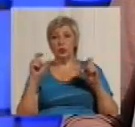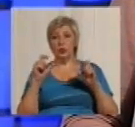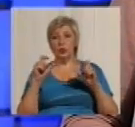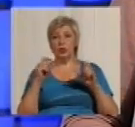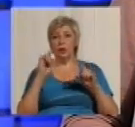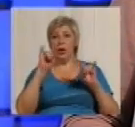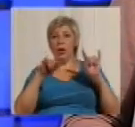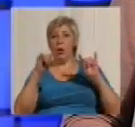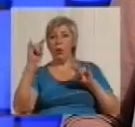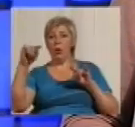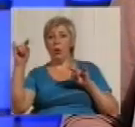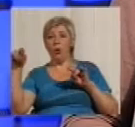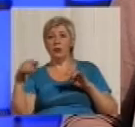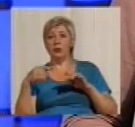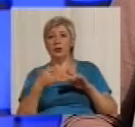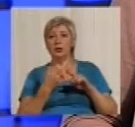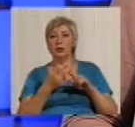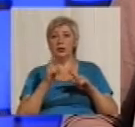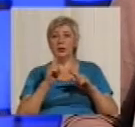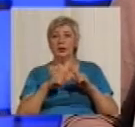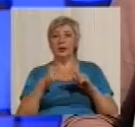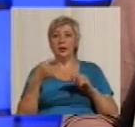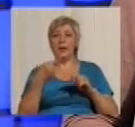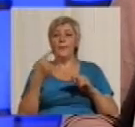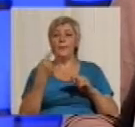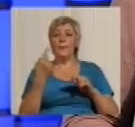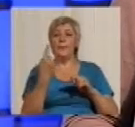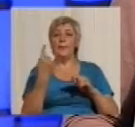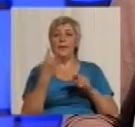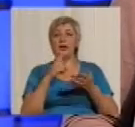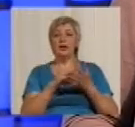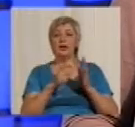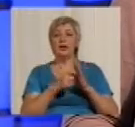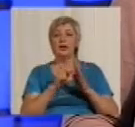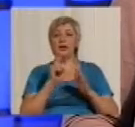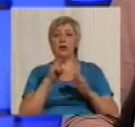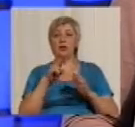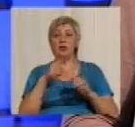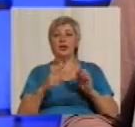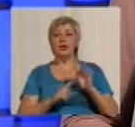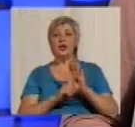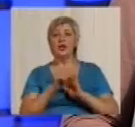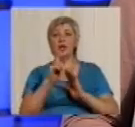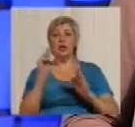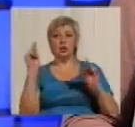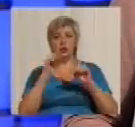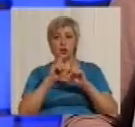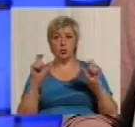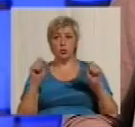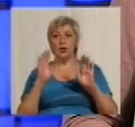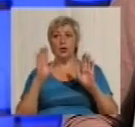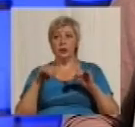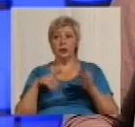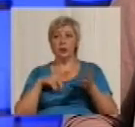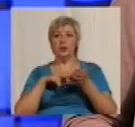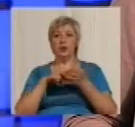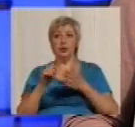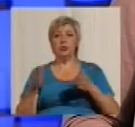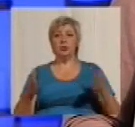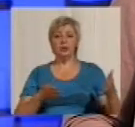це окна перших класів, перші, це окна начальної школи. Дальше йде дорога, яка